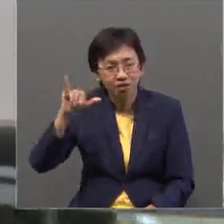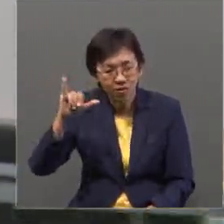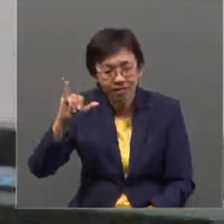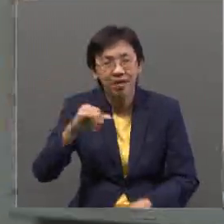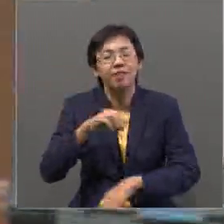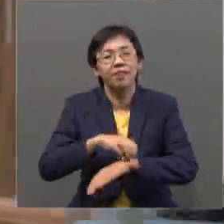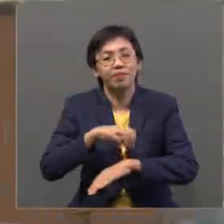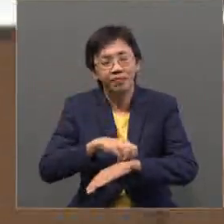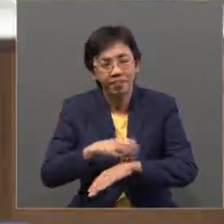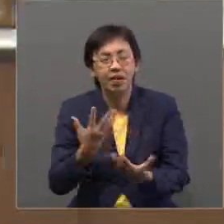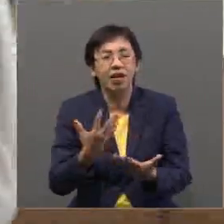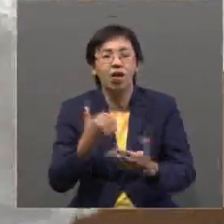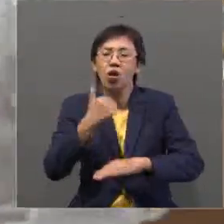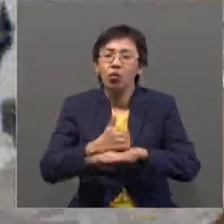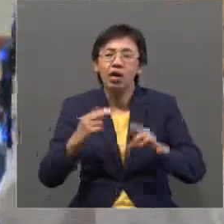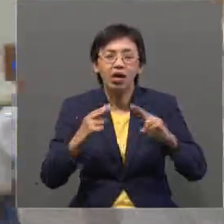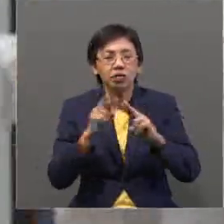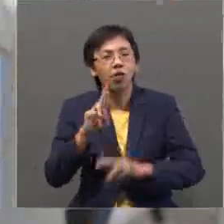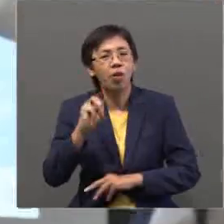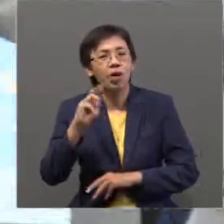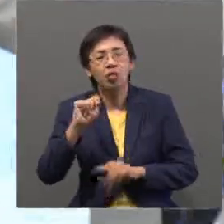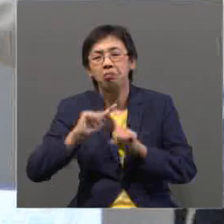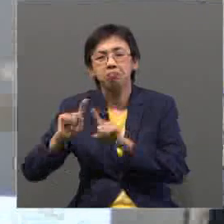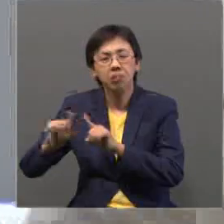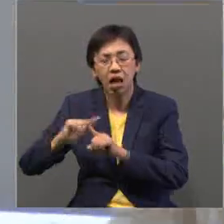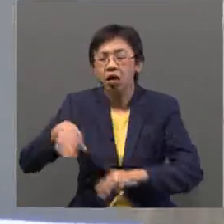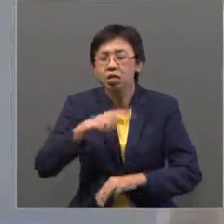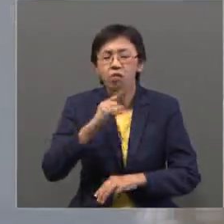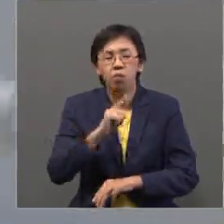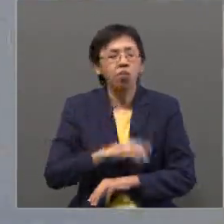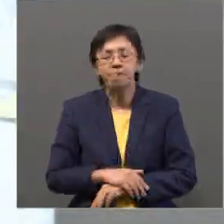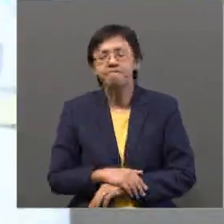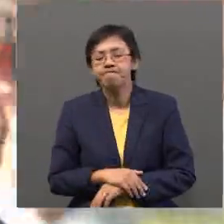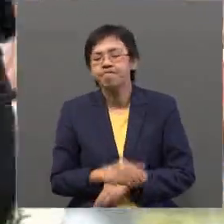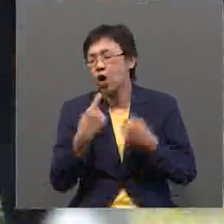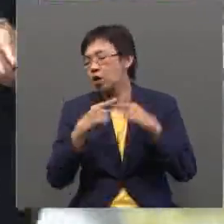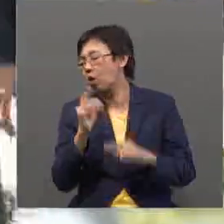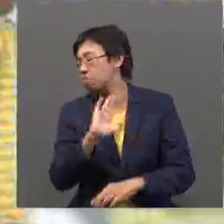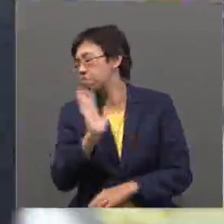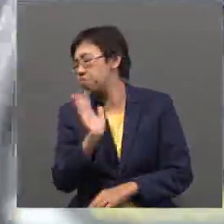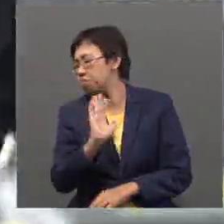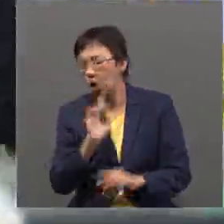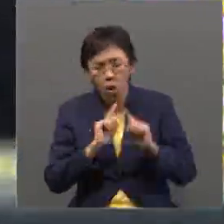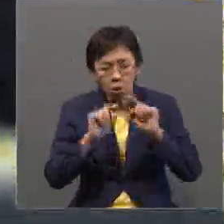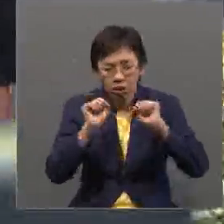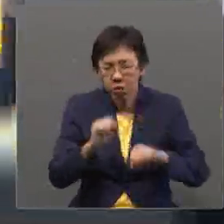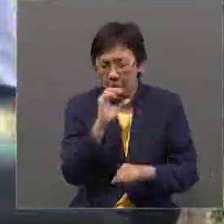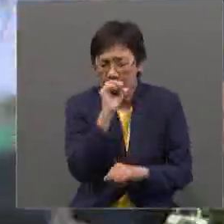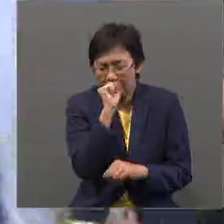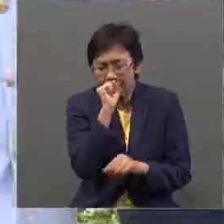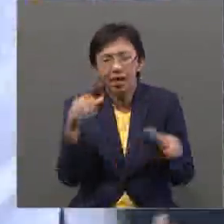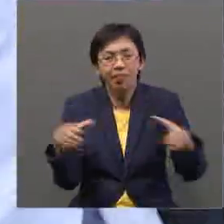พลเอกประวิตรถามบรรดารัฐมนตรีต่างๆทุกคนพร้อมใจกันปฏิเสธตอบคำถามเรื่องดิวรับในการจัดตั้งรัฐบาลหมดเลยนะ